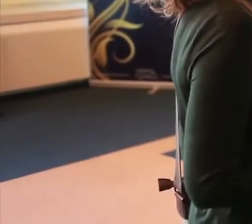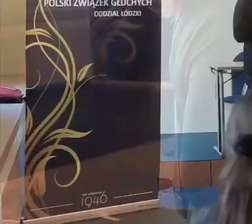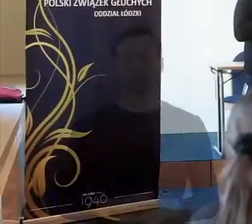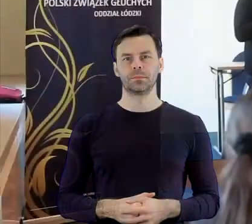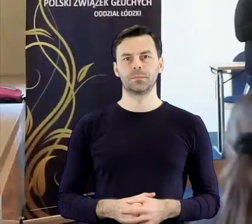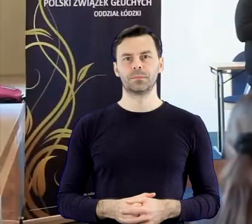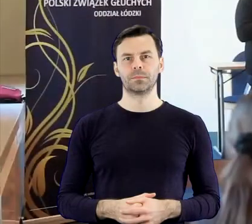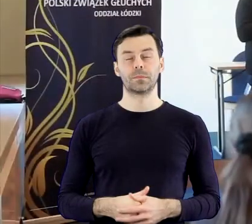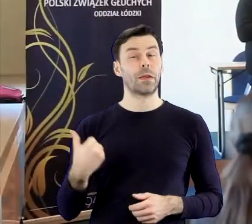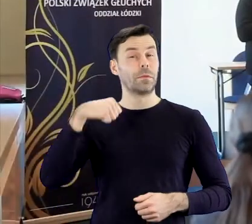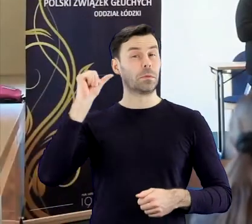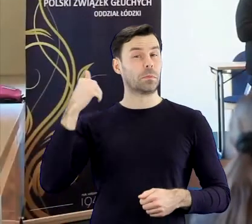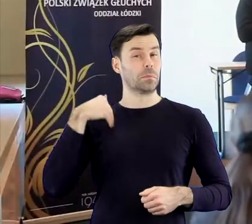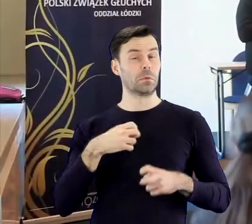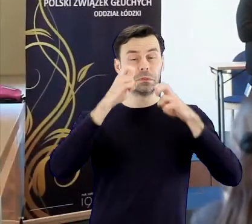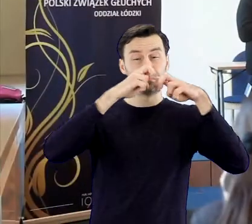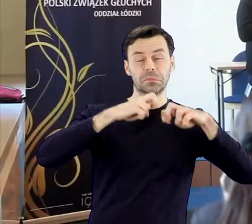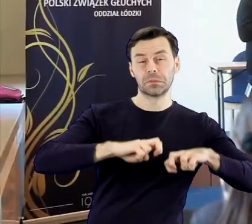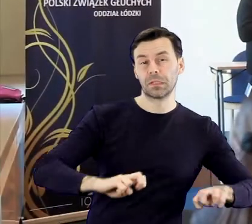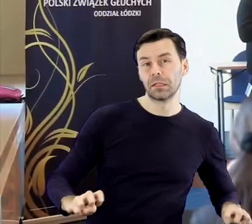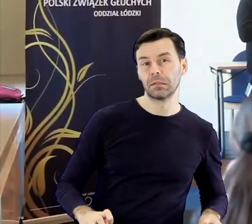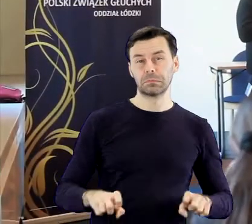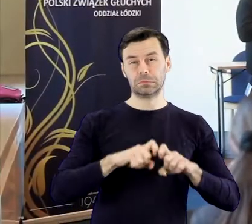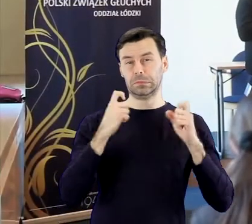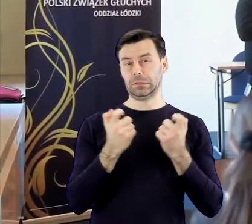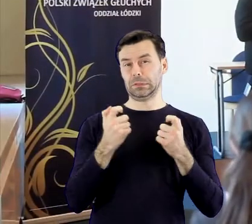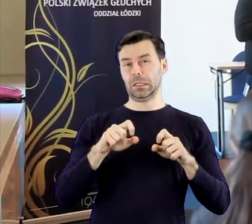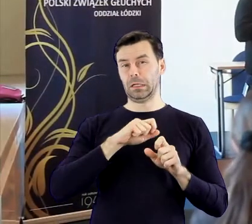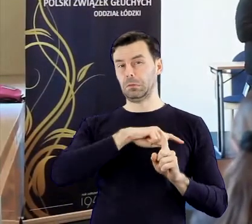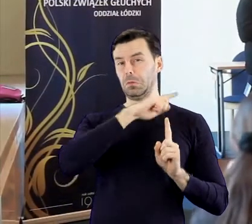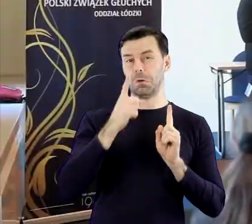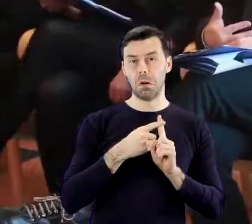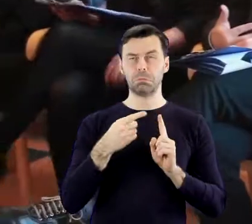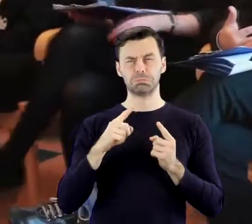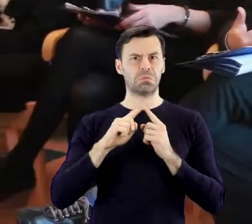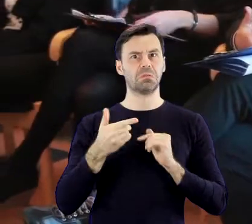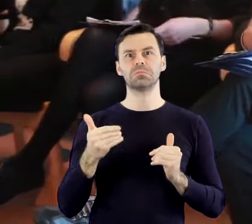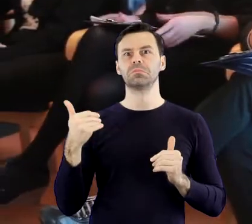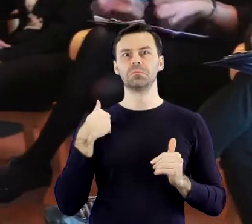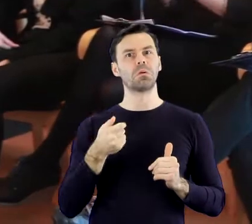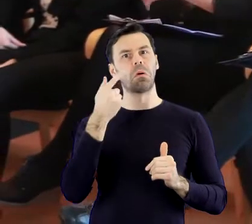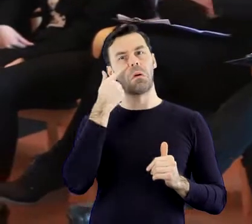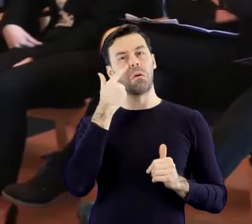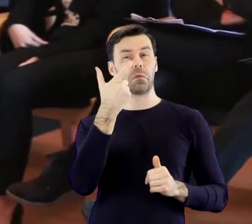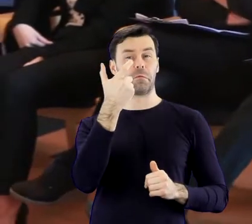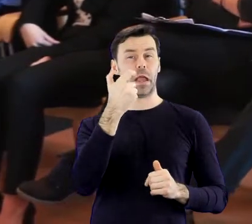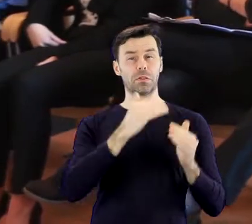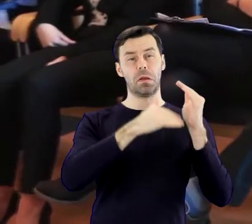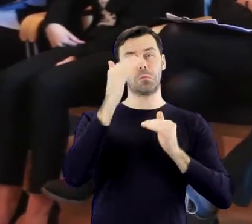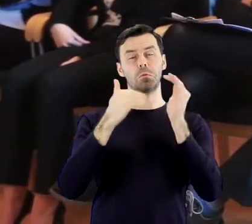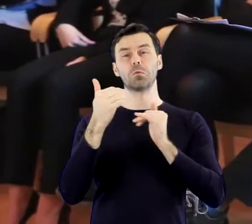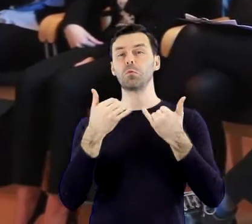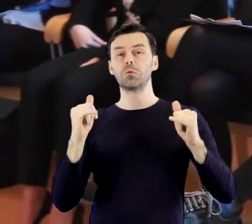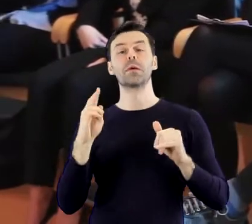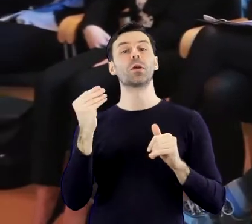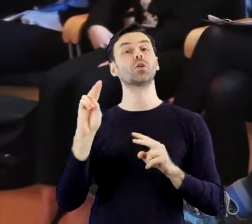Badaliśmy w trakcie poprzedniego roku ponad, badaliśmy prawie 200 inwestycji sfinansowanych ze środków unijnych. W ramach